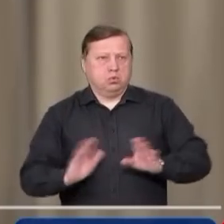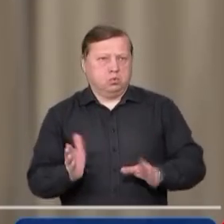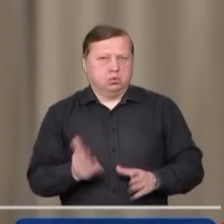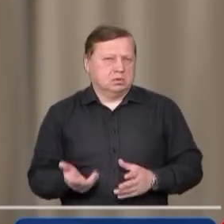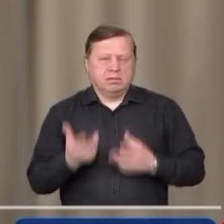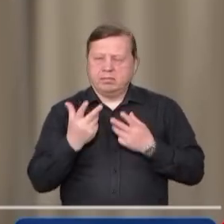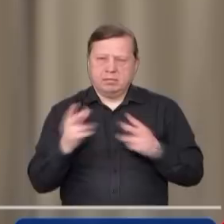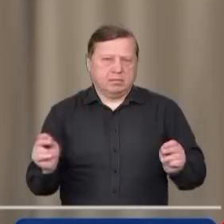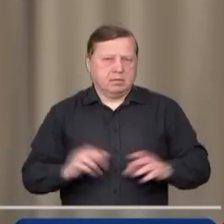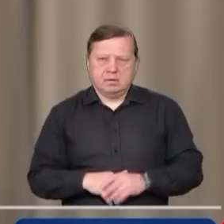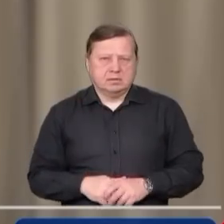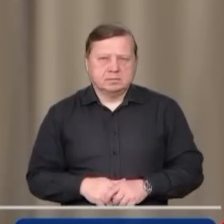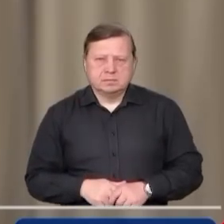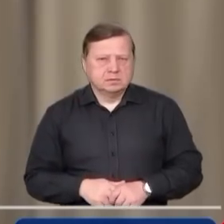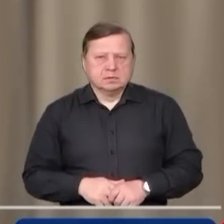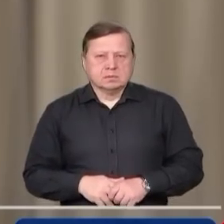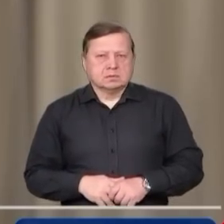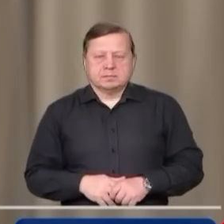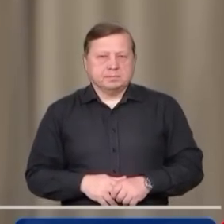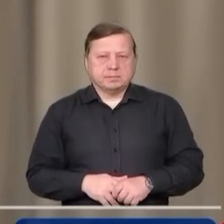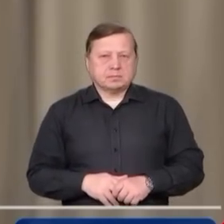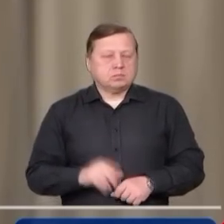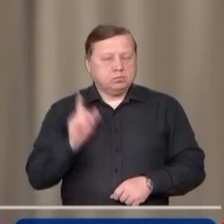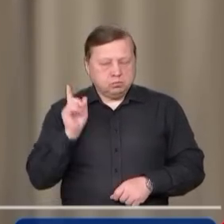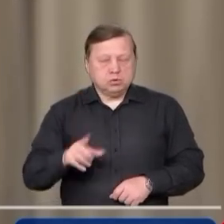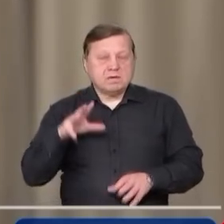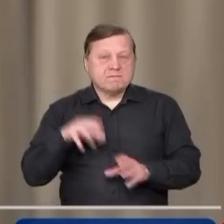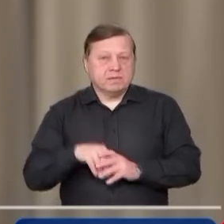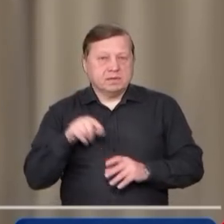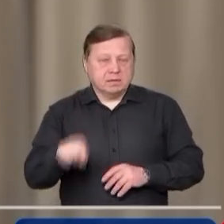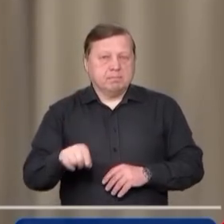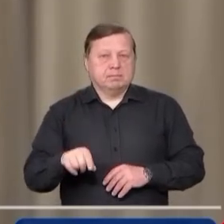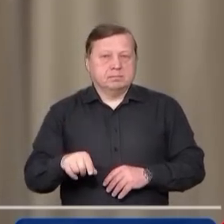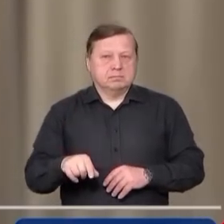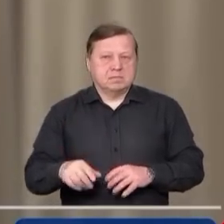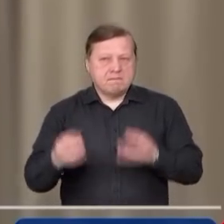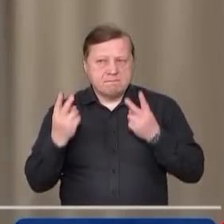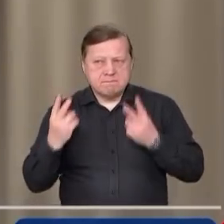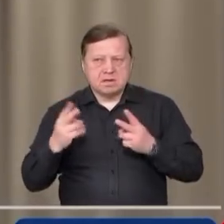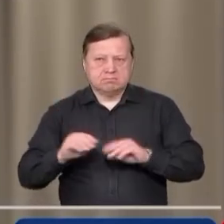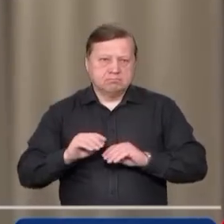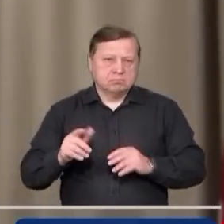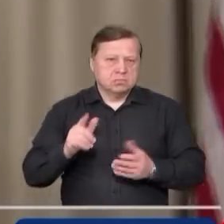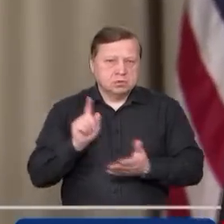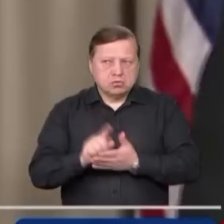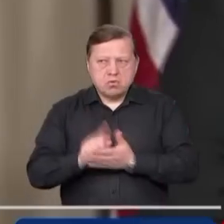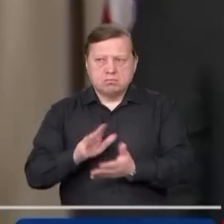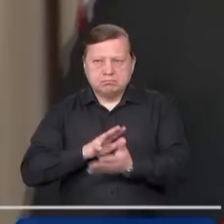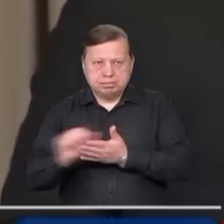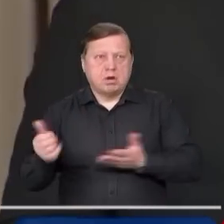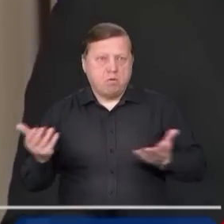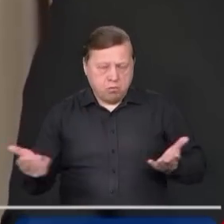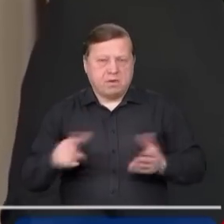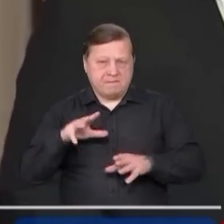tylko jako pojęcie bez zapewnienia, że będą to istotne zdolności, siły i środki.